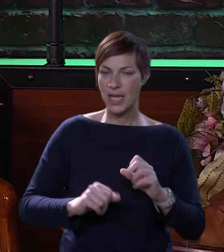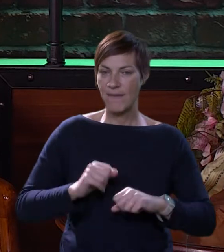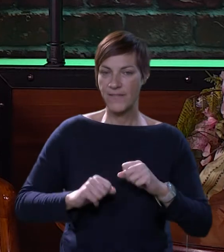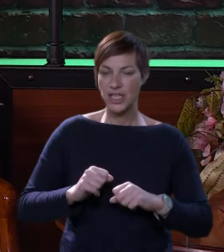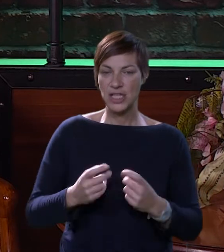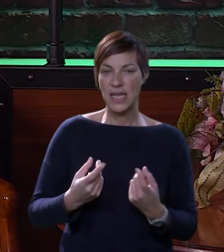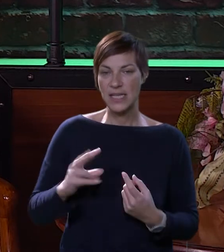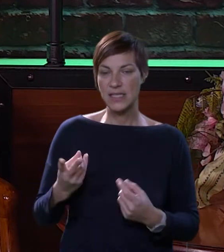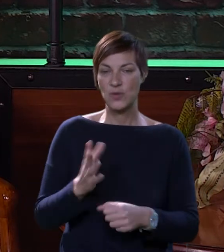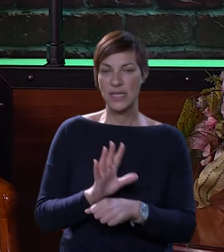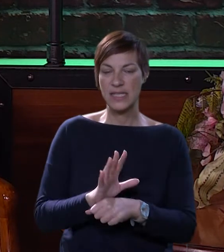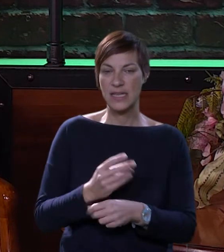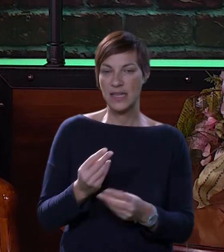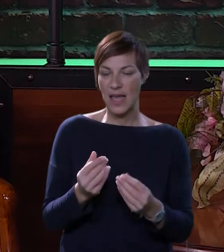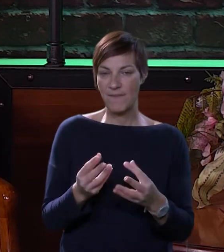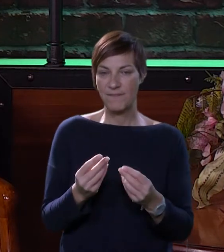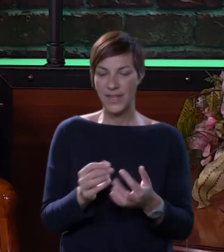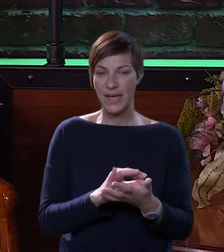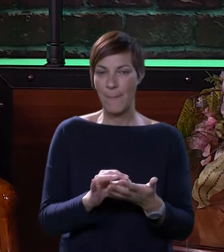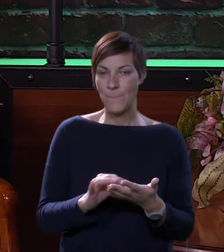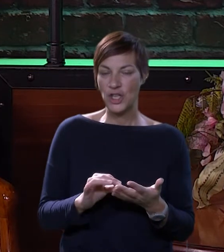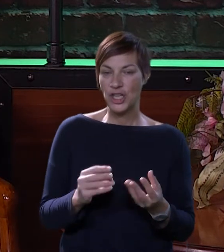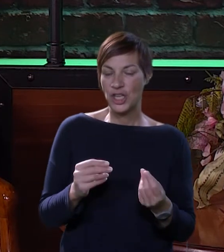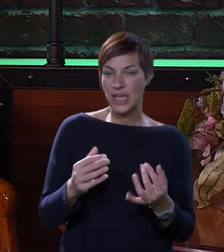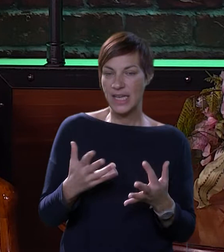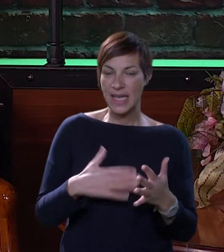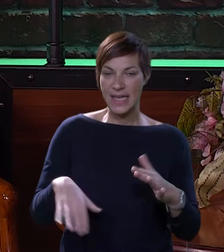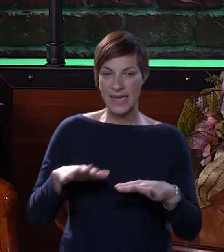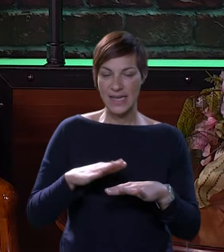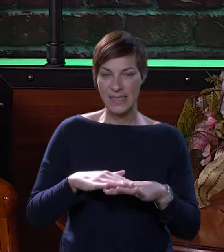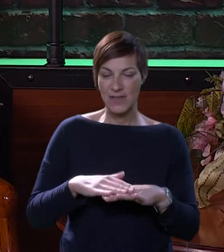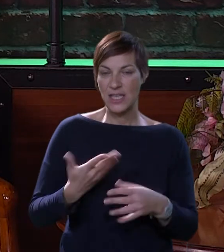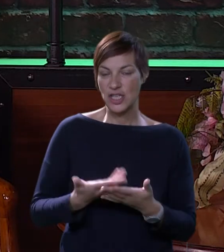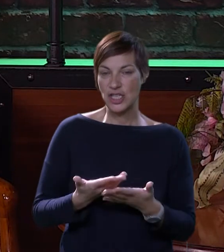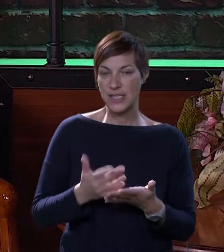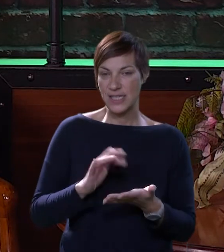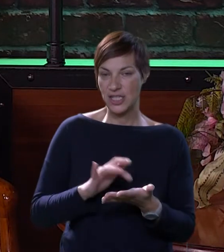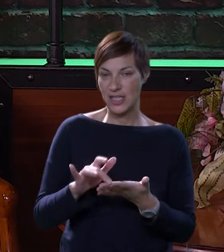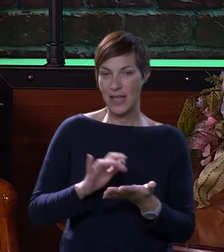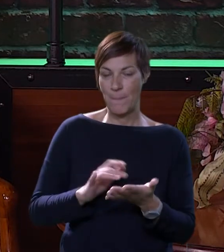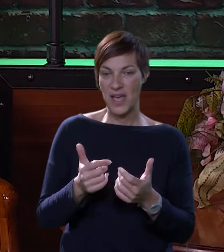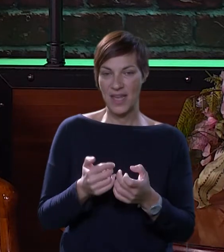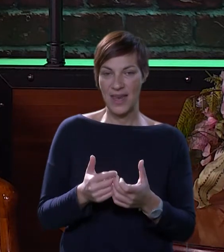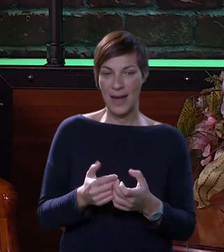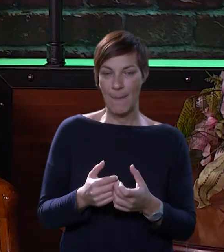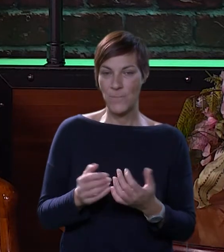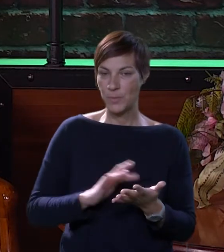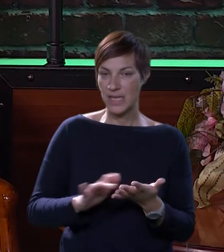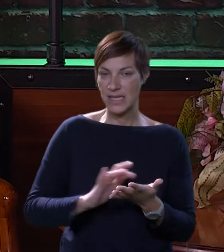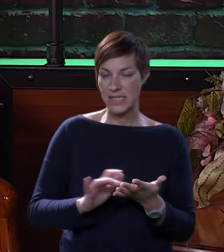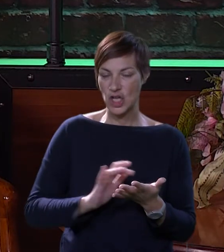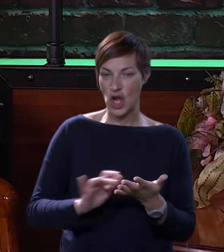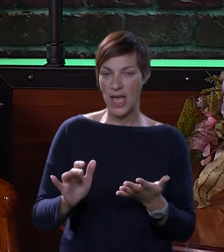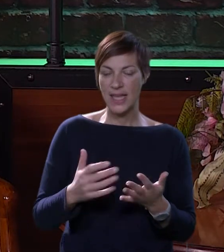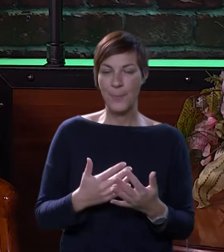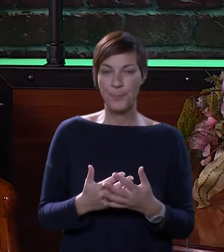vještine, ali ono s druge strane, evo recimo ta fina motorika je možda razvijenija, barem što se tiče tipkanja na mobitel i scrollanja